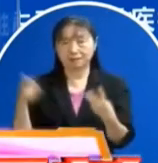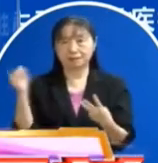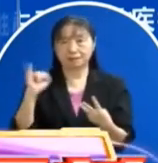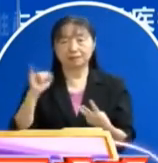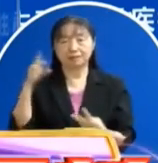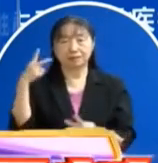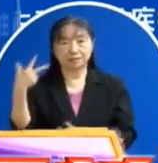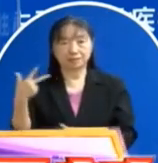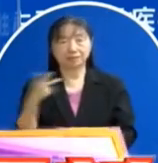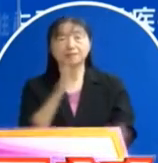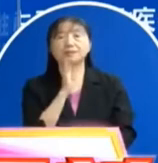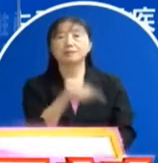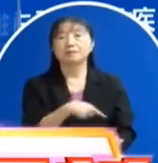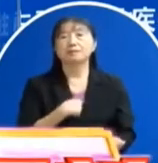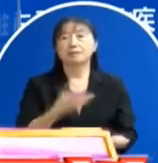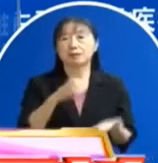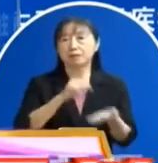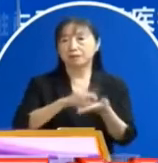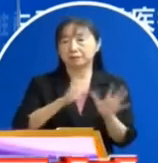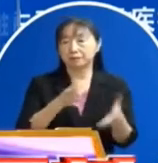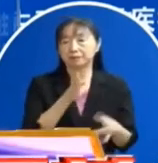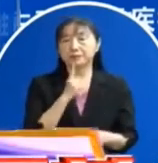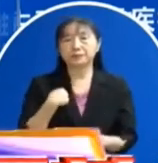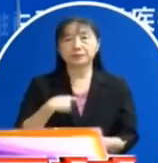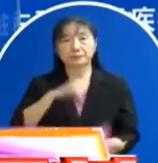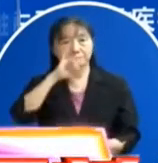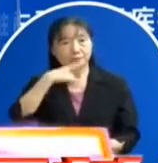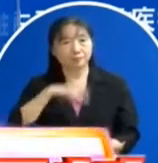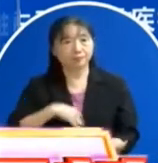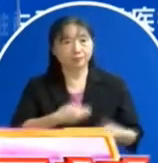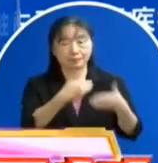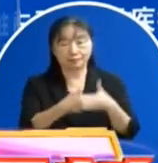2起 Omicron 的个案，这分别是英国还有美